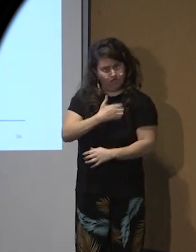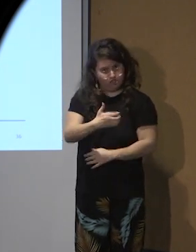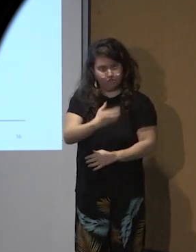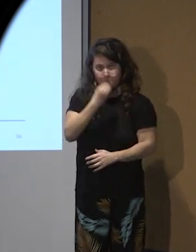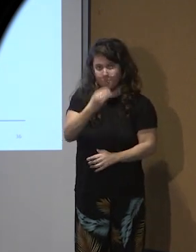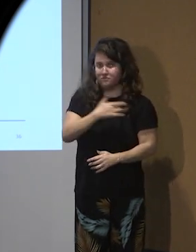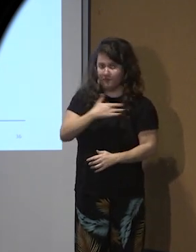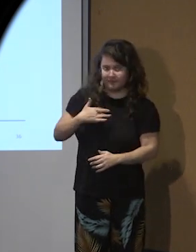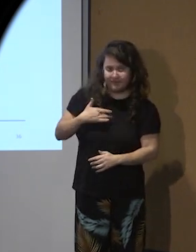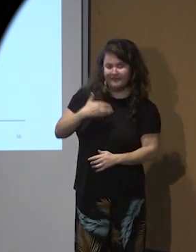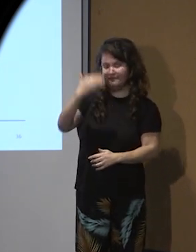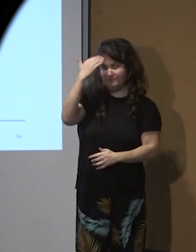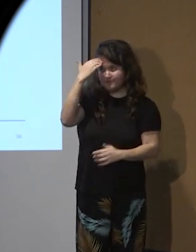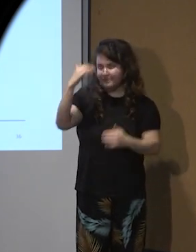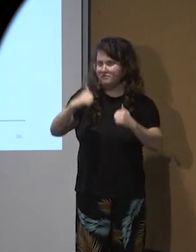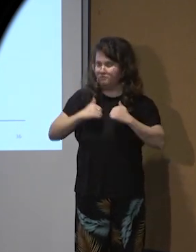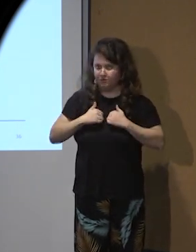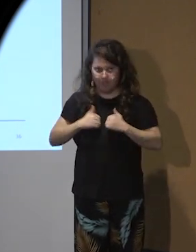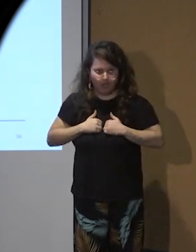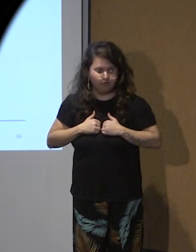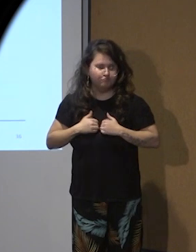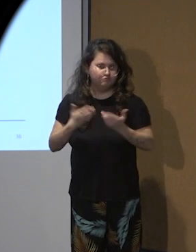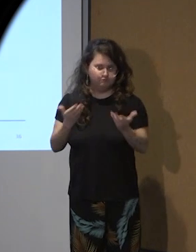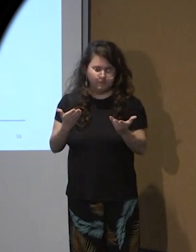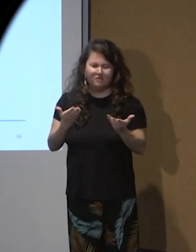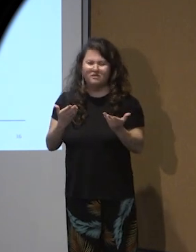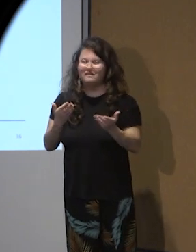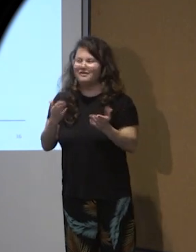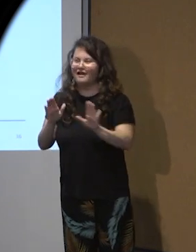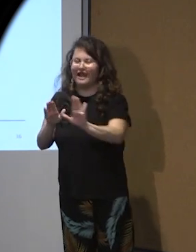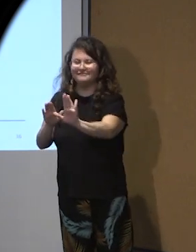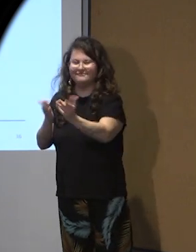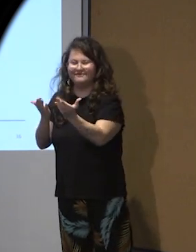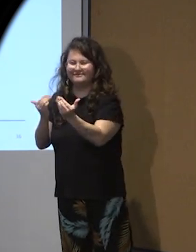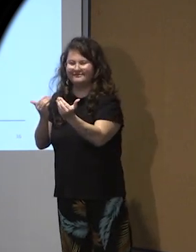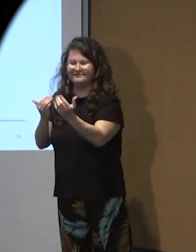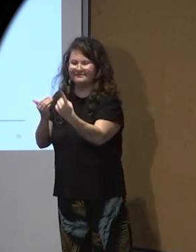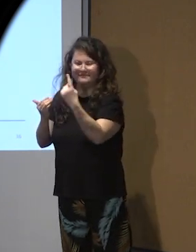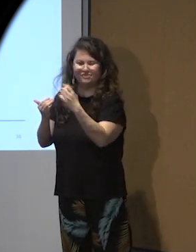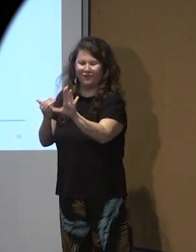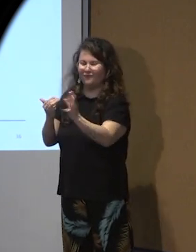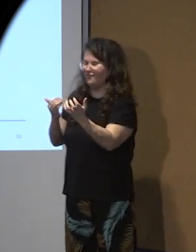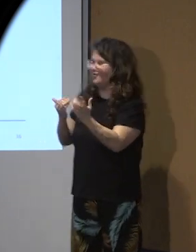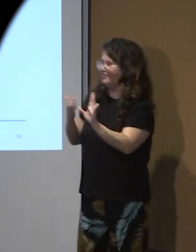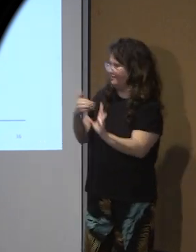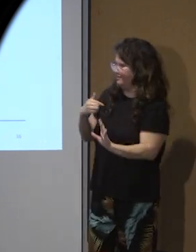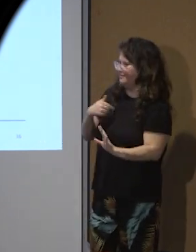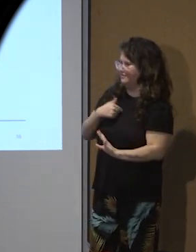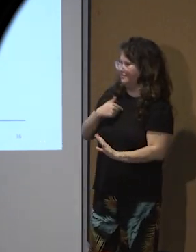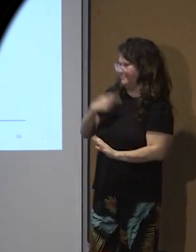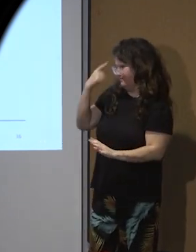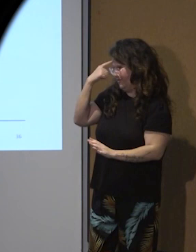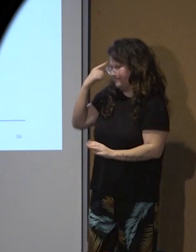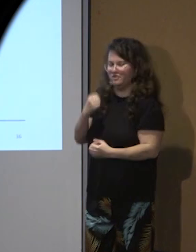physique. Oui. D'accord. Et juste avant de passer la parole à monsieur, attendez juste une seconde. Je me permettais, sur la course à pied